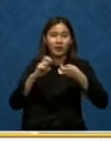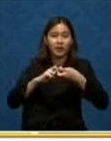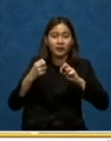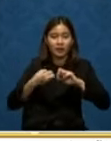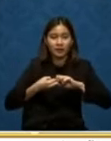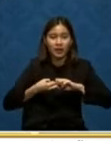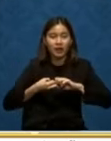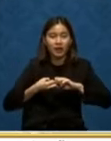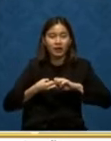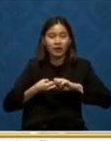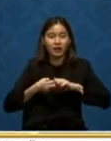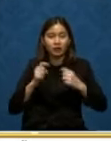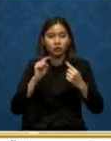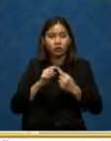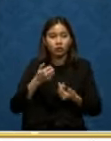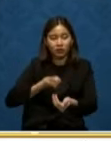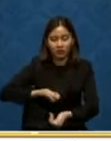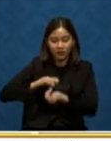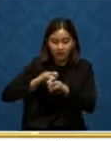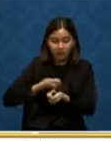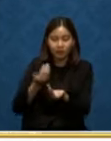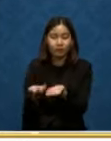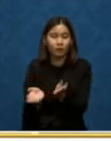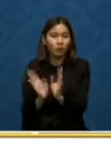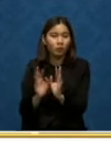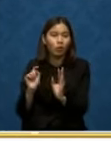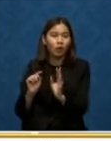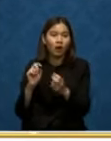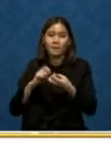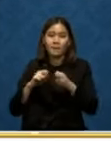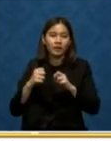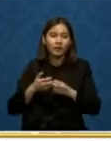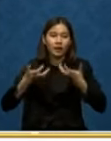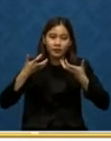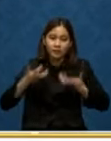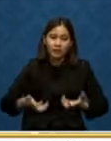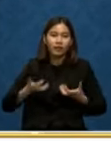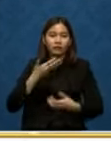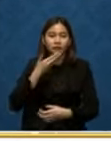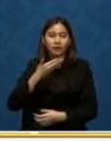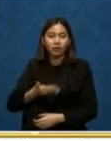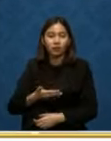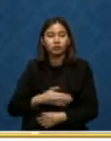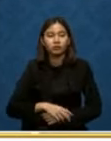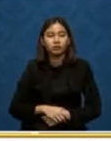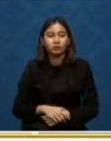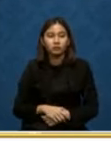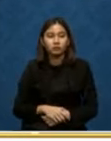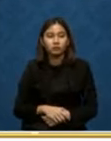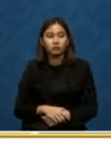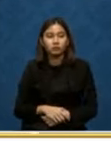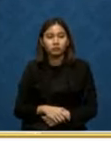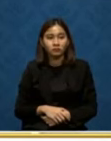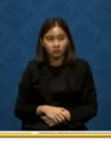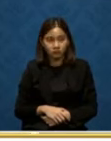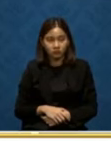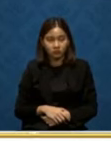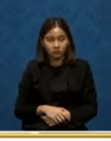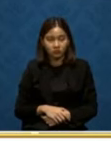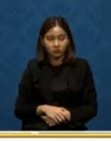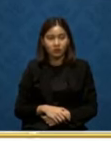ขึ้นในภาคเกษตรในภาคครัวเรือนนั้นเป็นปัญหาที่หนักหน่วงมาตลอดพี่น้องครับท่านจริงๆแล้ว